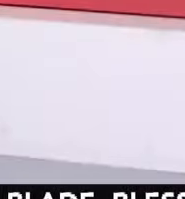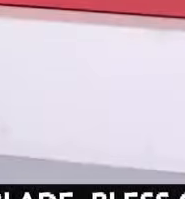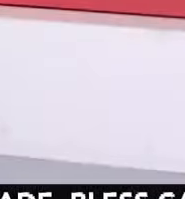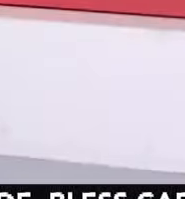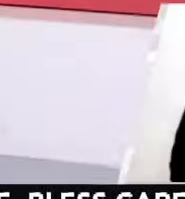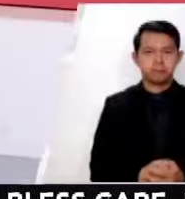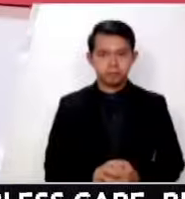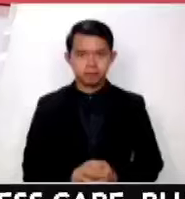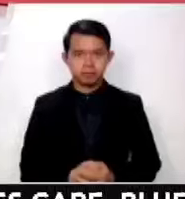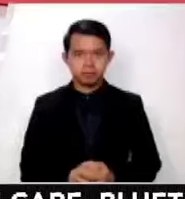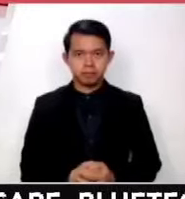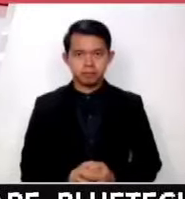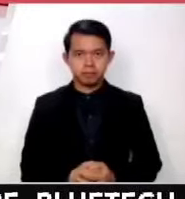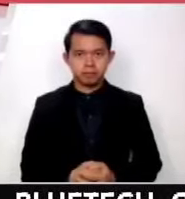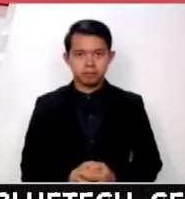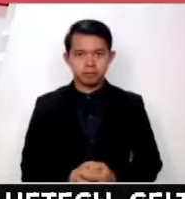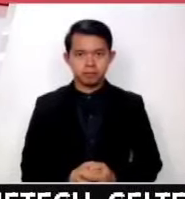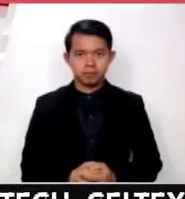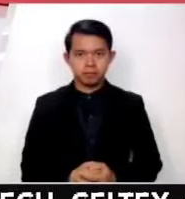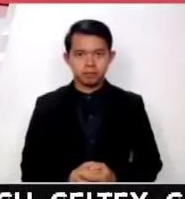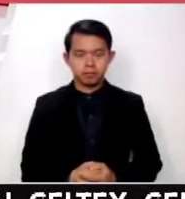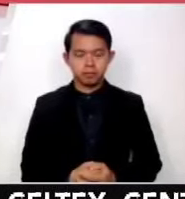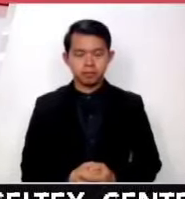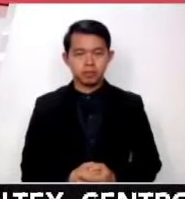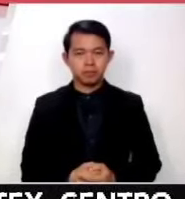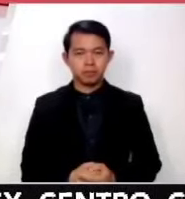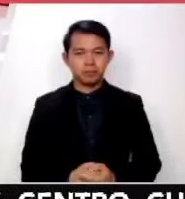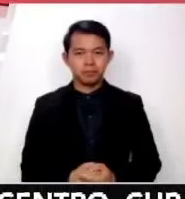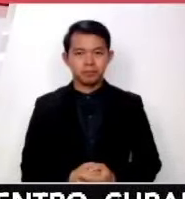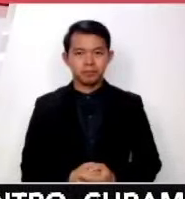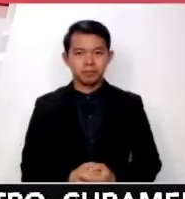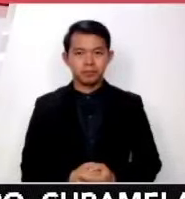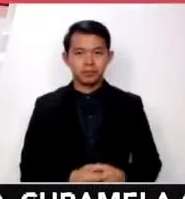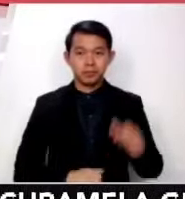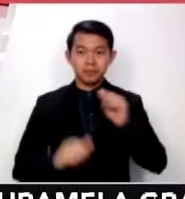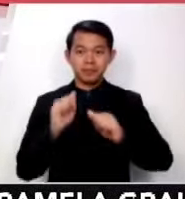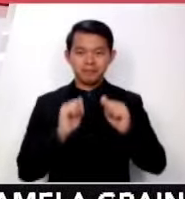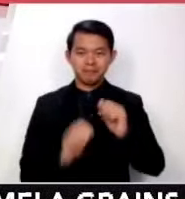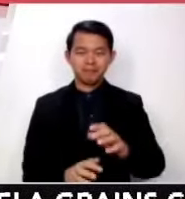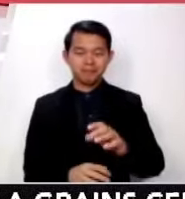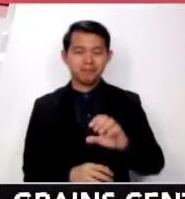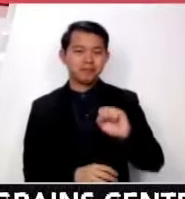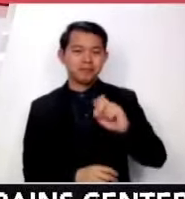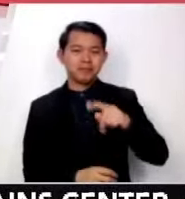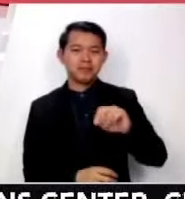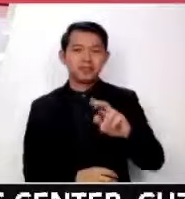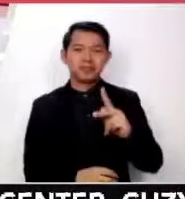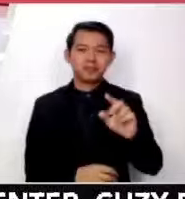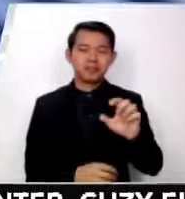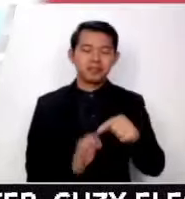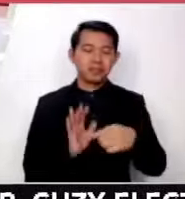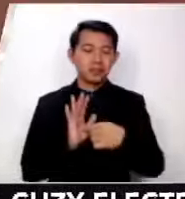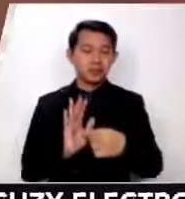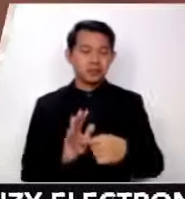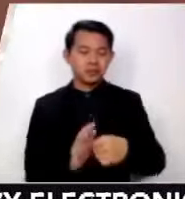On spotlight ang pagrampa ng ilang Sparkle Stars sa isang fashion event. May report si Lars Santiago.